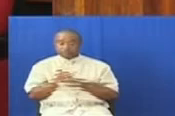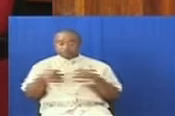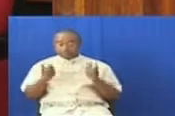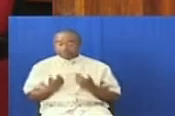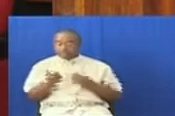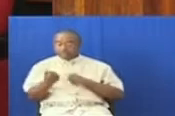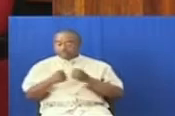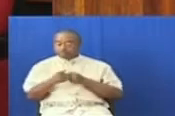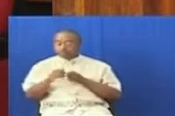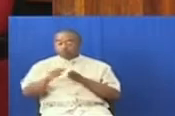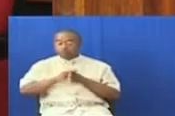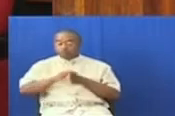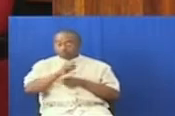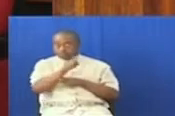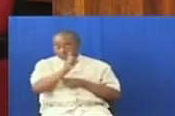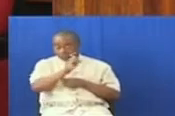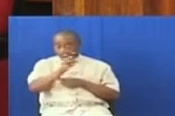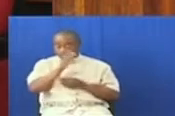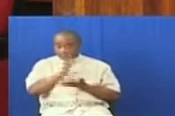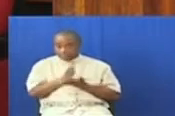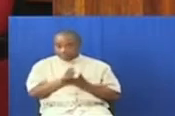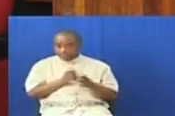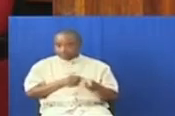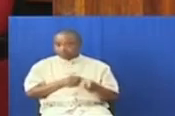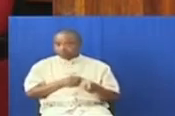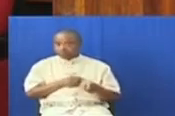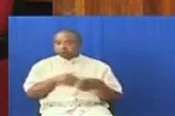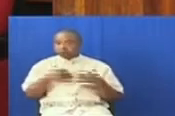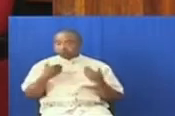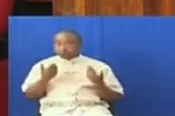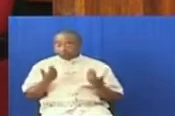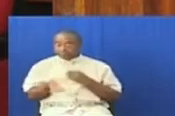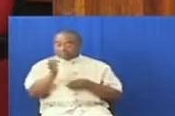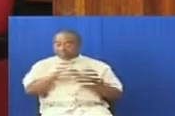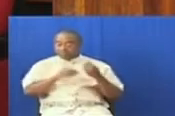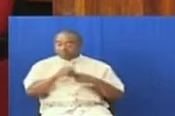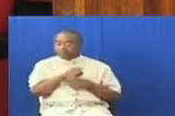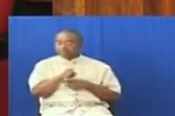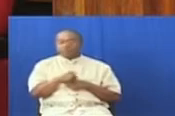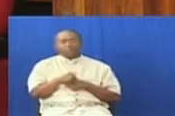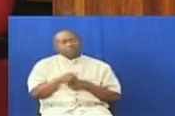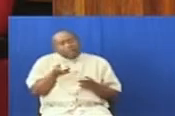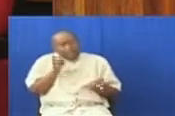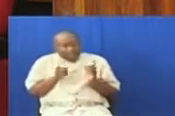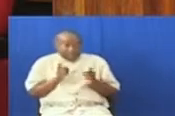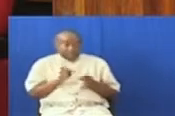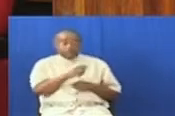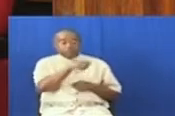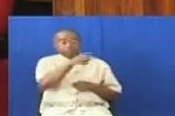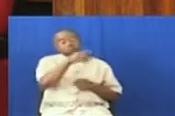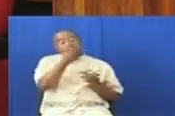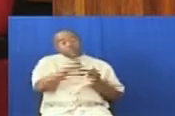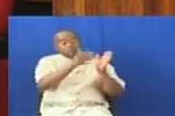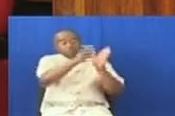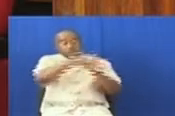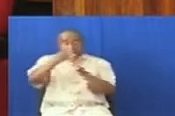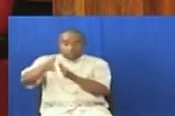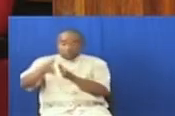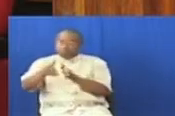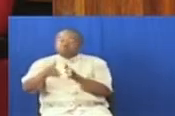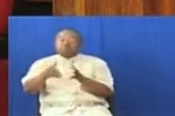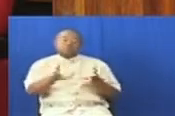inayotokana na matumizi yasiyokuwa sahihi ya posi imesababishwa na aidha binadamu kwa bahati mbaya au kwa bahati